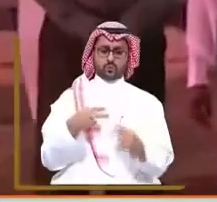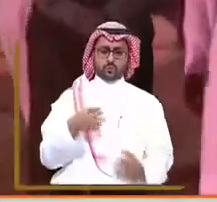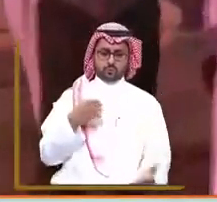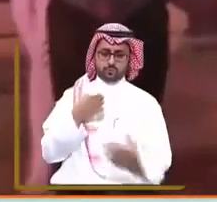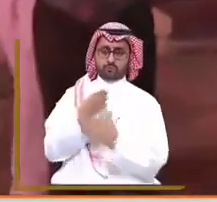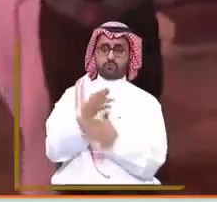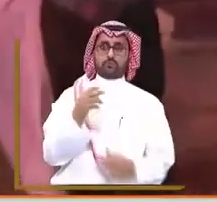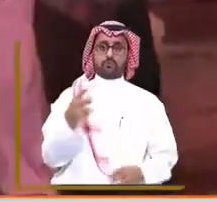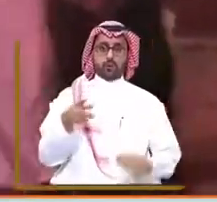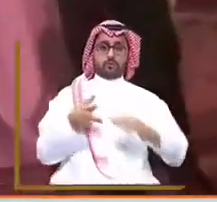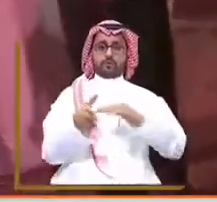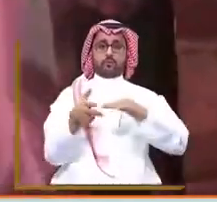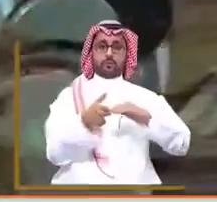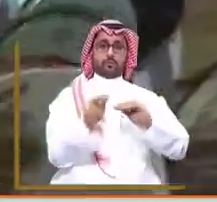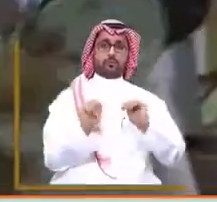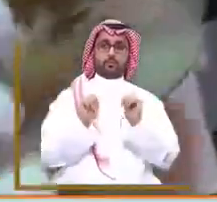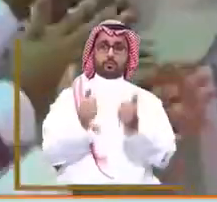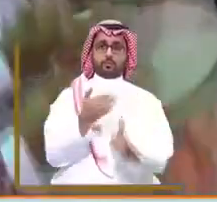المنجزات وتدشينها.